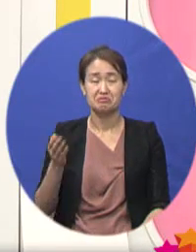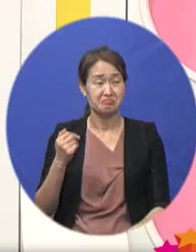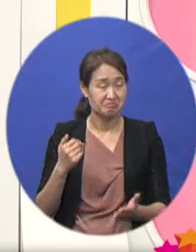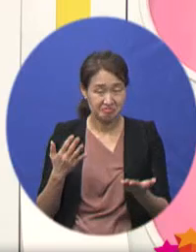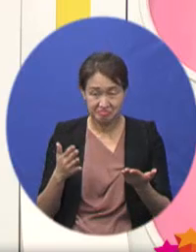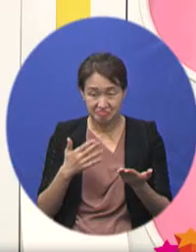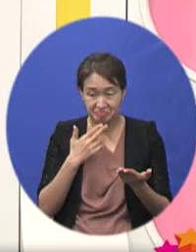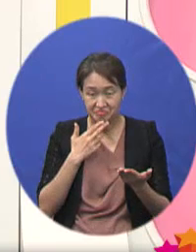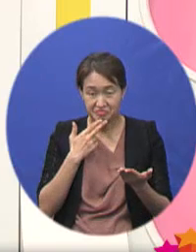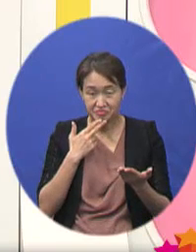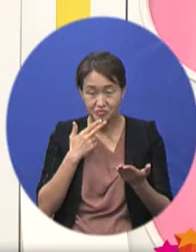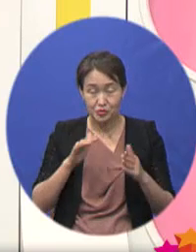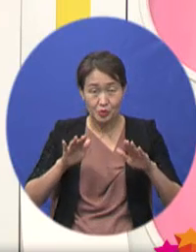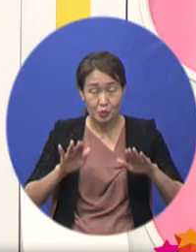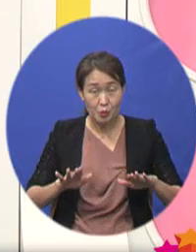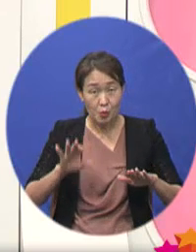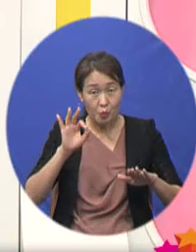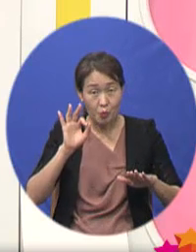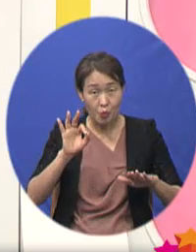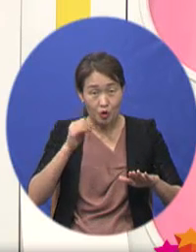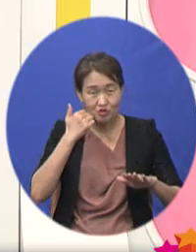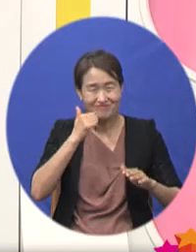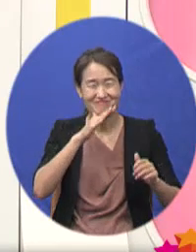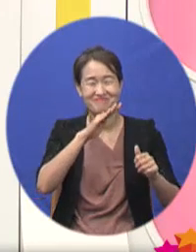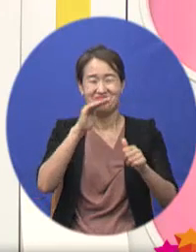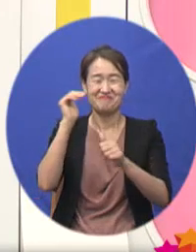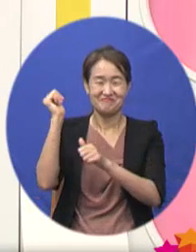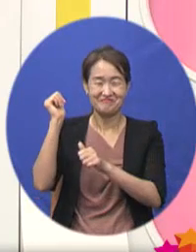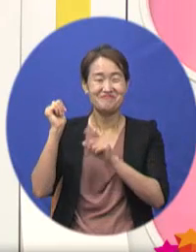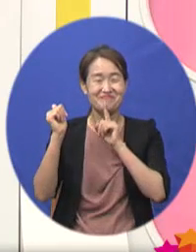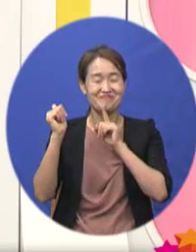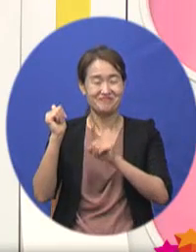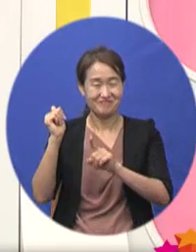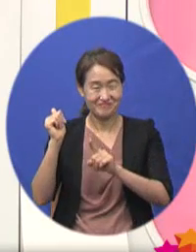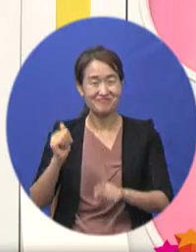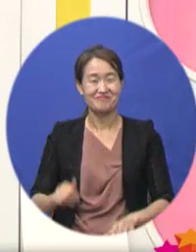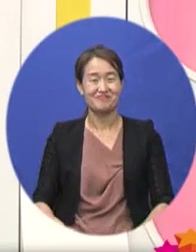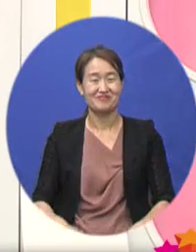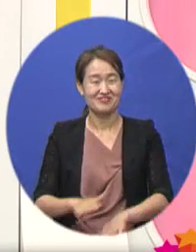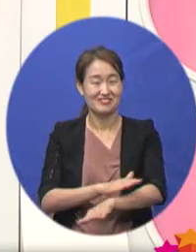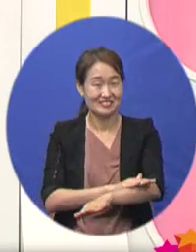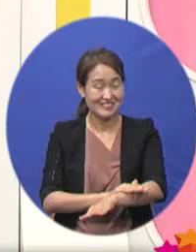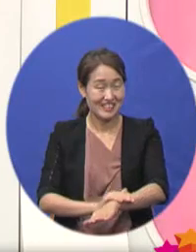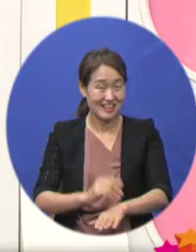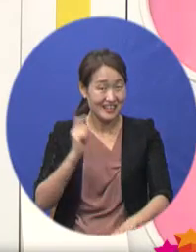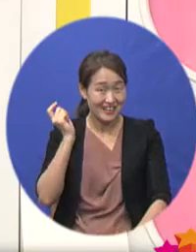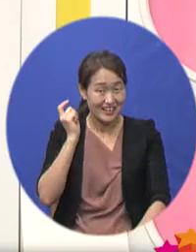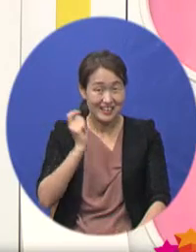예. 이번에 보니까 누가 부르더라고요. 아, 예, 예. 네, 네 자, 잘